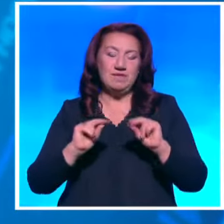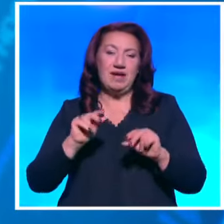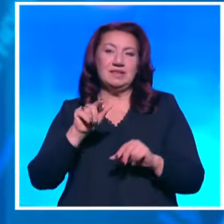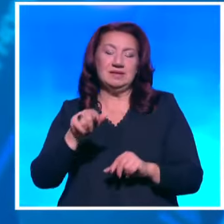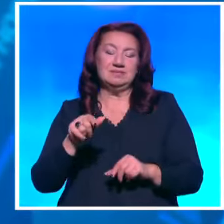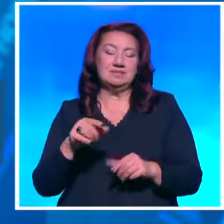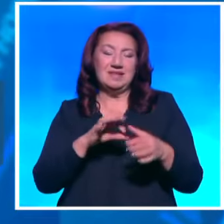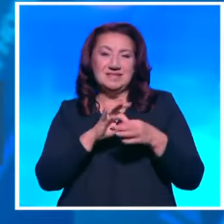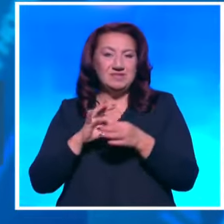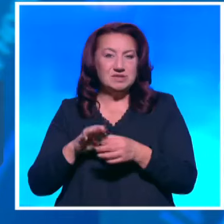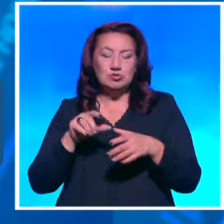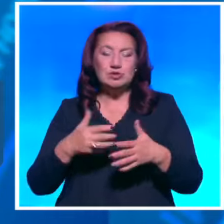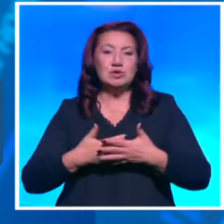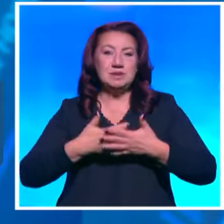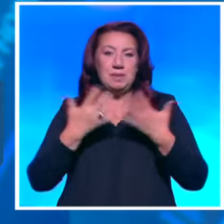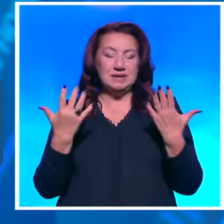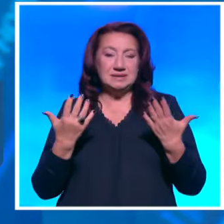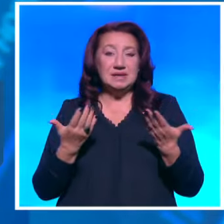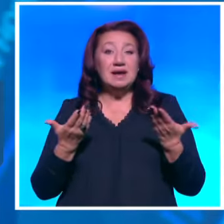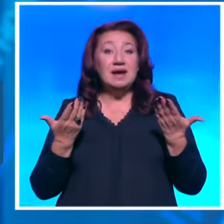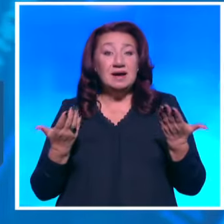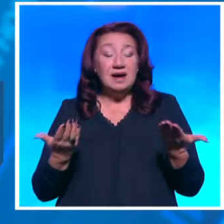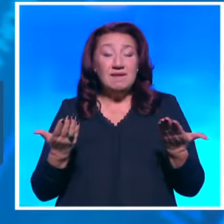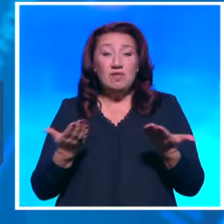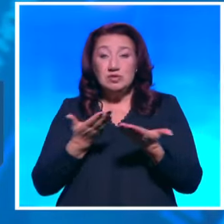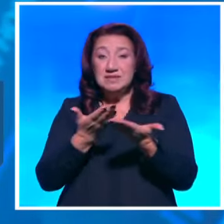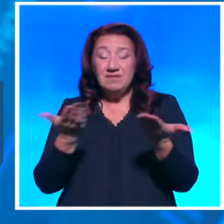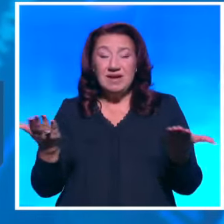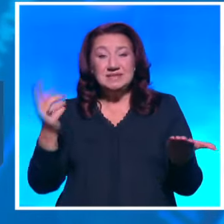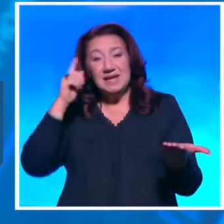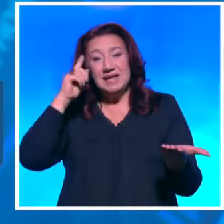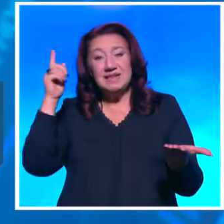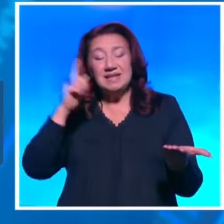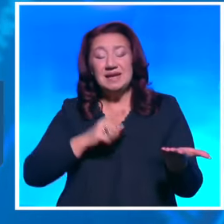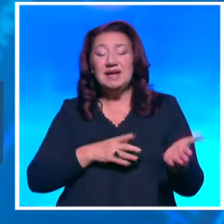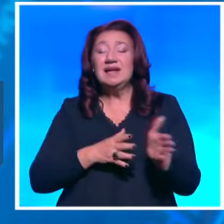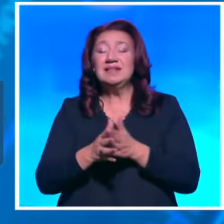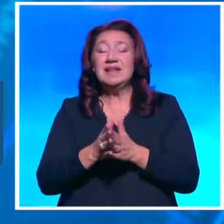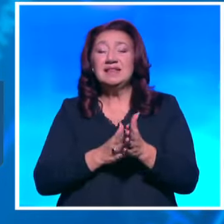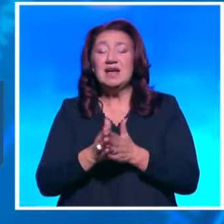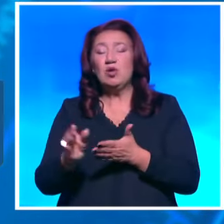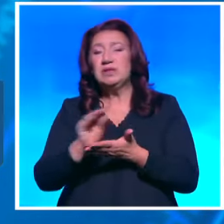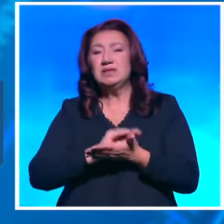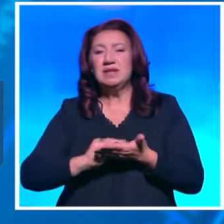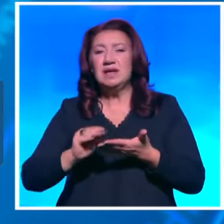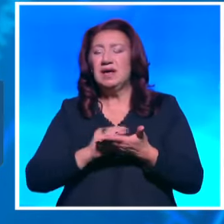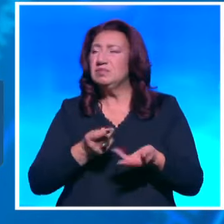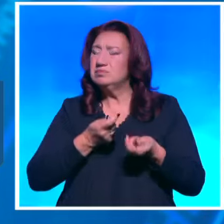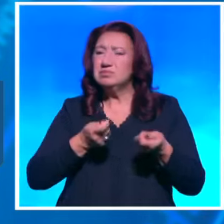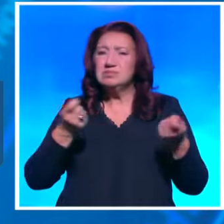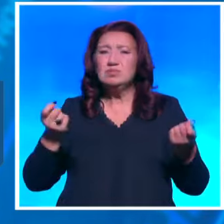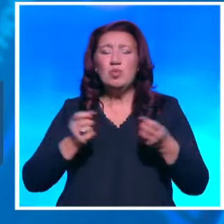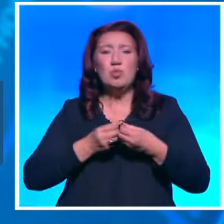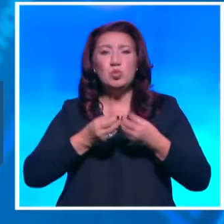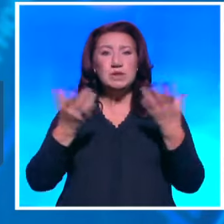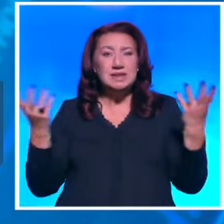важно. Какво за вас е Денят на народните будители? Лично за мен този ден е връзка с най-изконното и